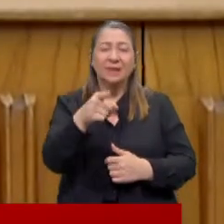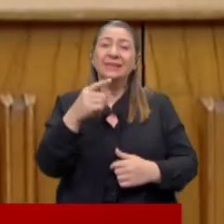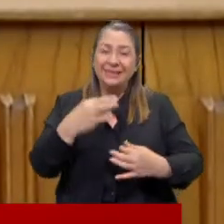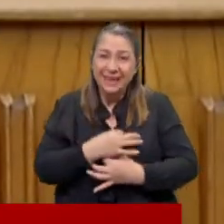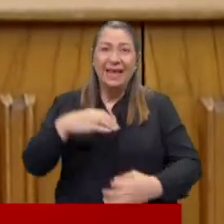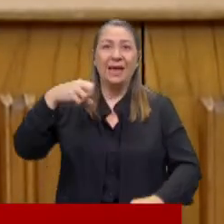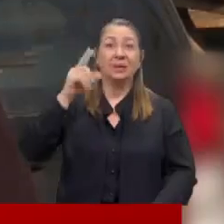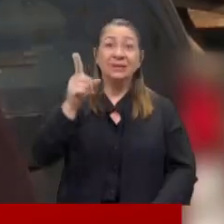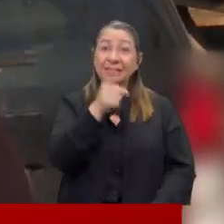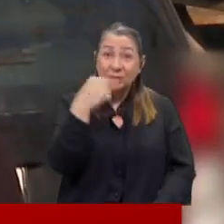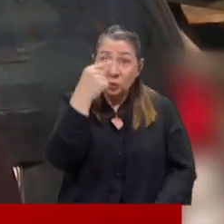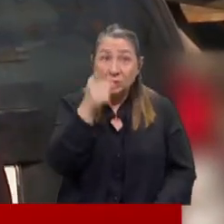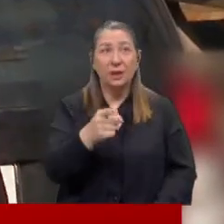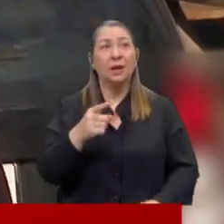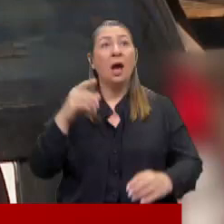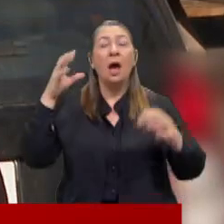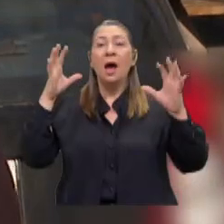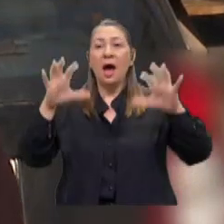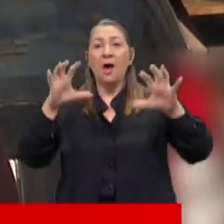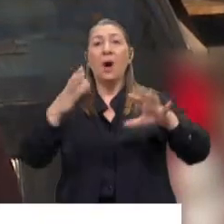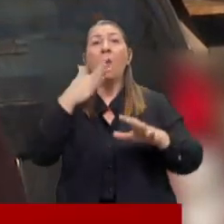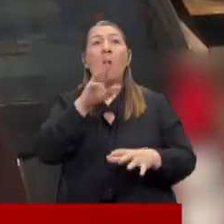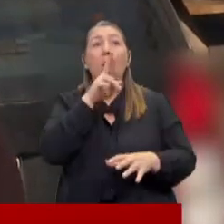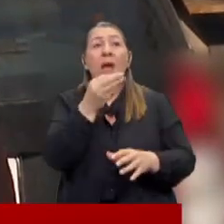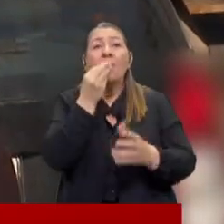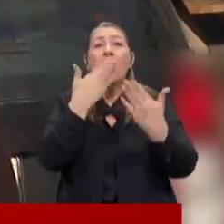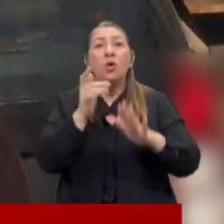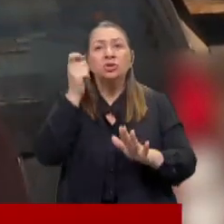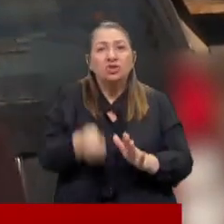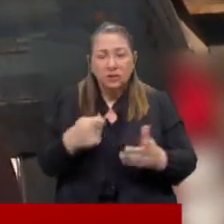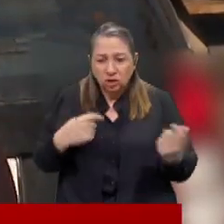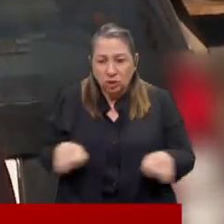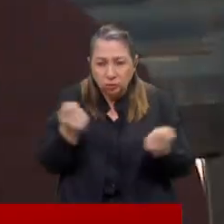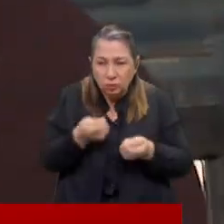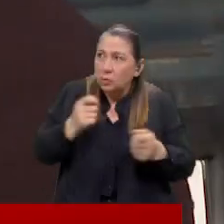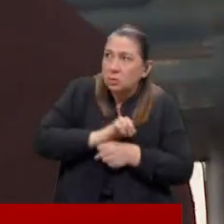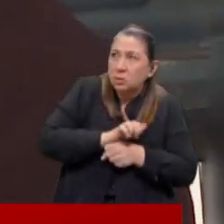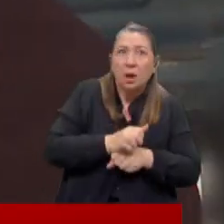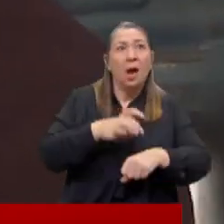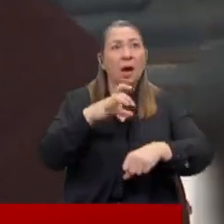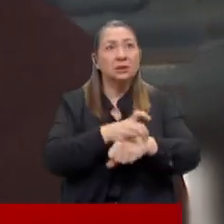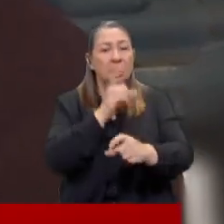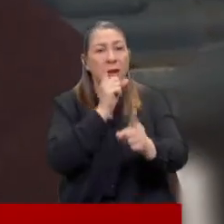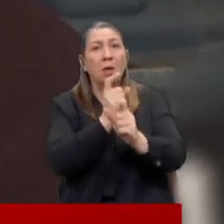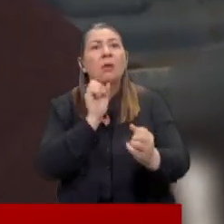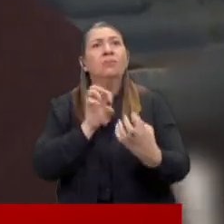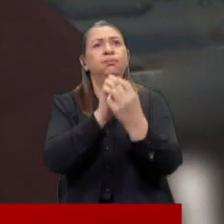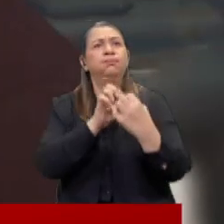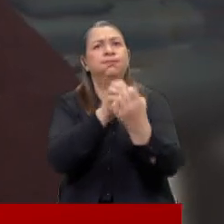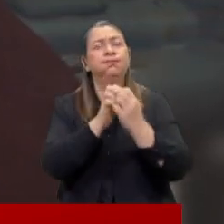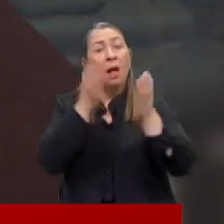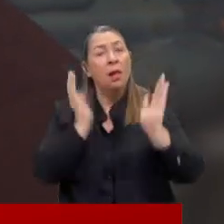Sayın Erdoğan, senin yüzünden. Havalandırması olmayan, öğlen yemeğimiz dahi olmayan şartlarda çalıştırılıyoruz. Hastalarla sürekli kavga